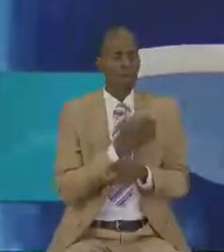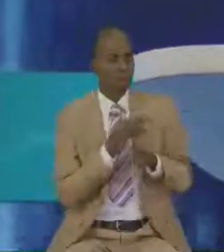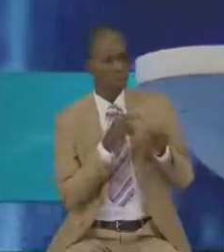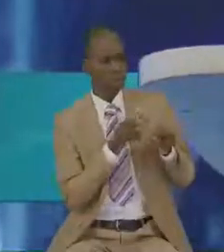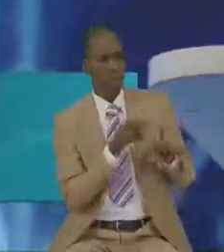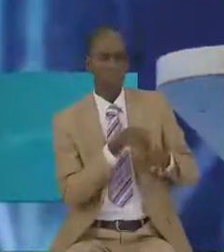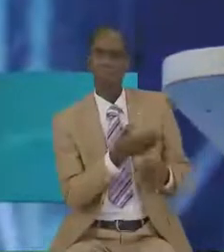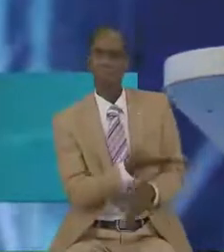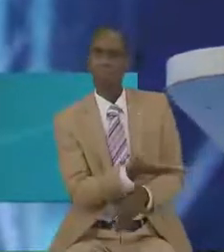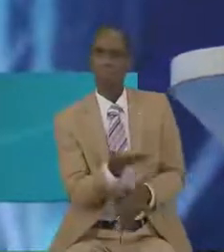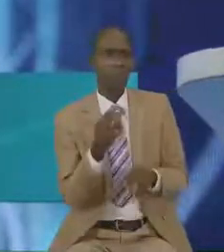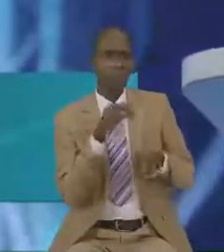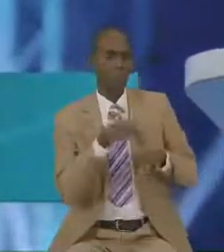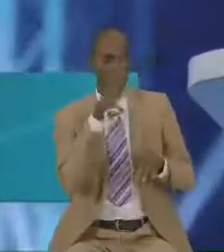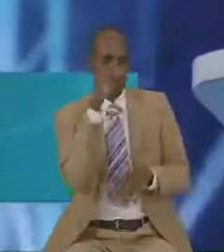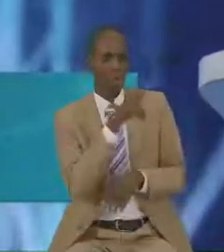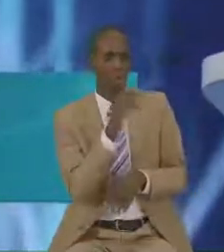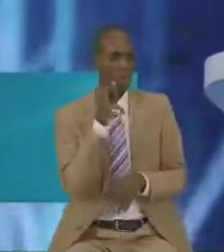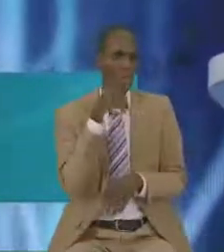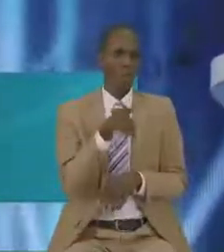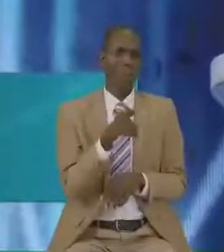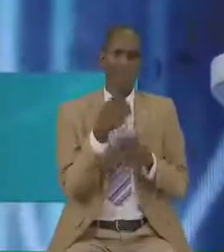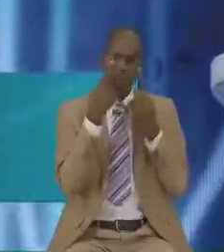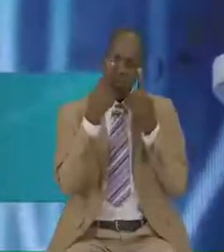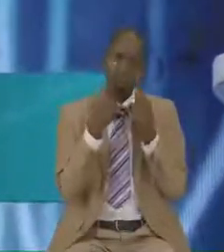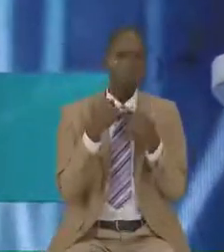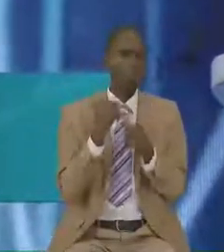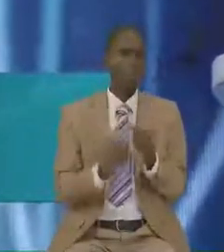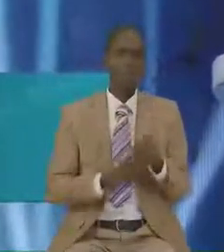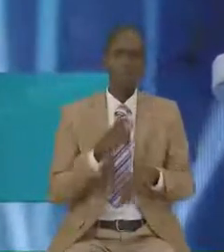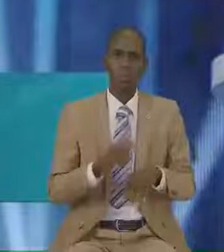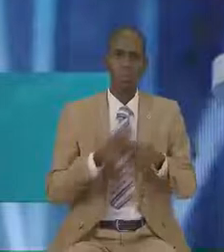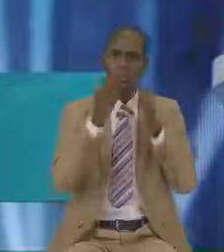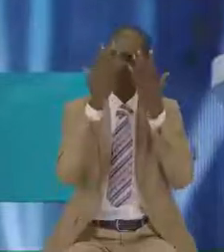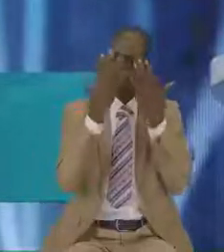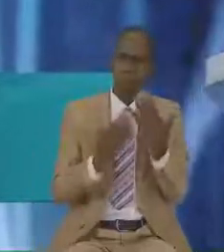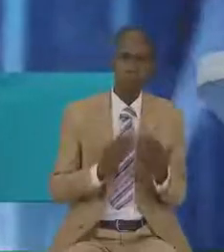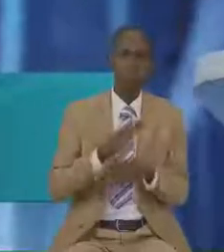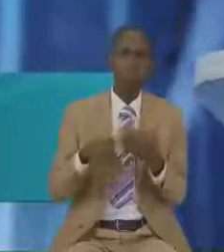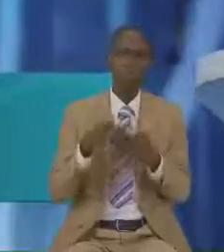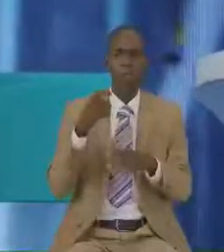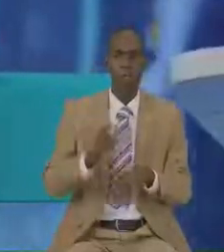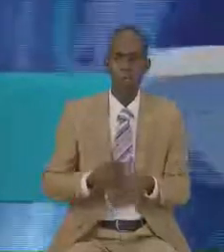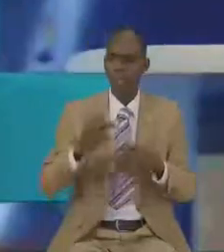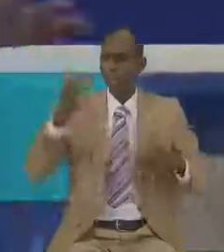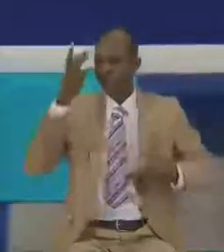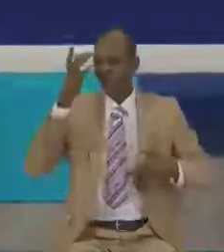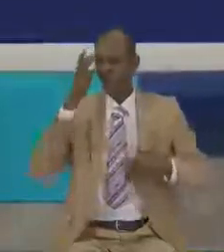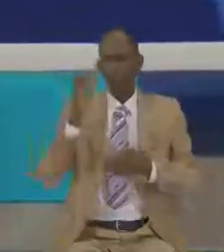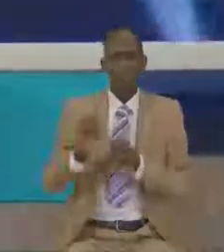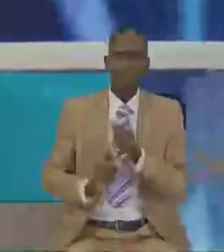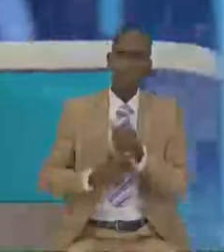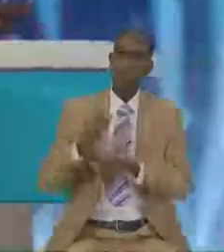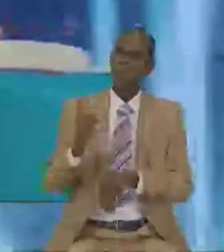Dieu. Et regarde cette créature, regarde-le, regarde-les. Et les larmes à tout moment, le chagrin à tout moment,